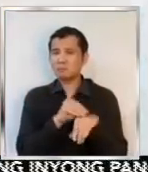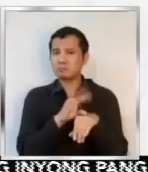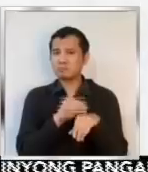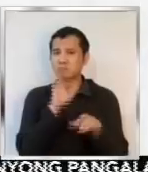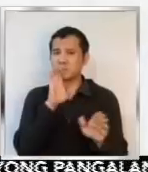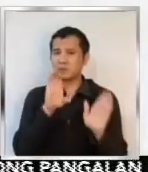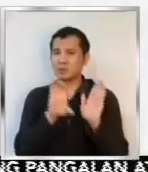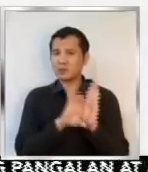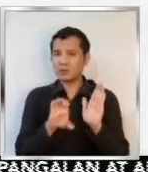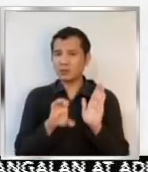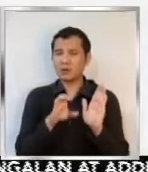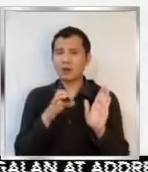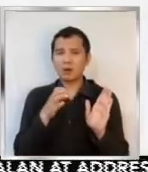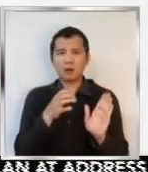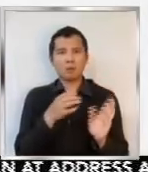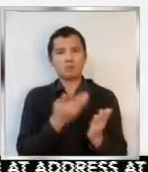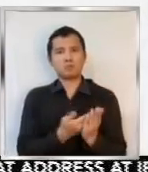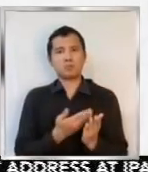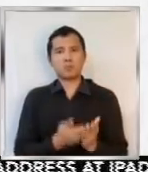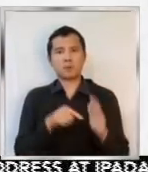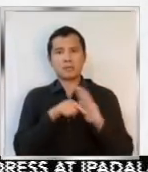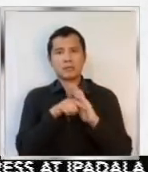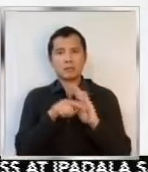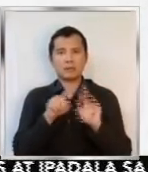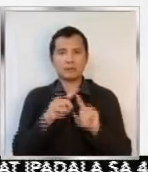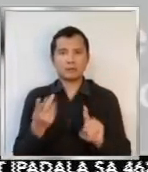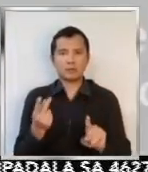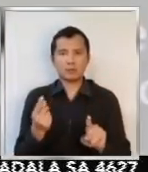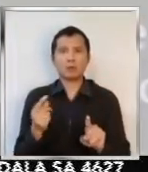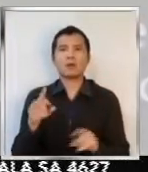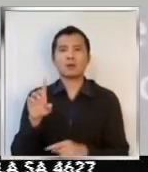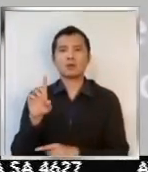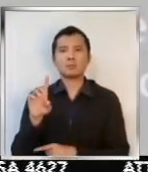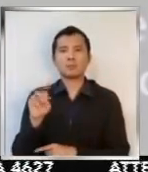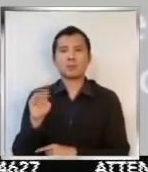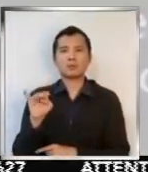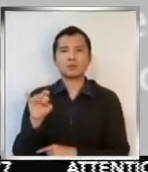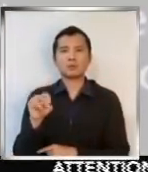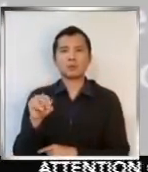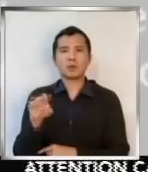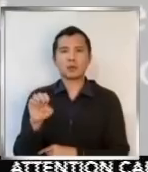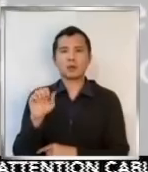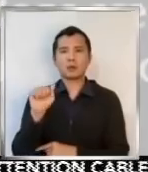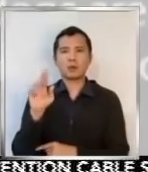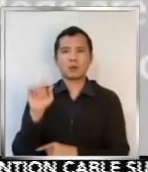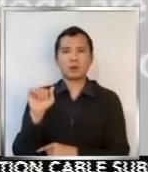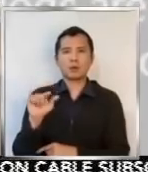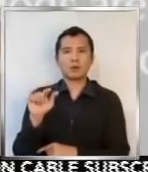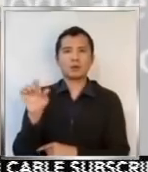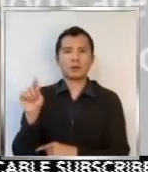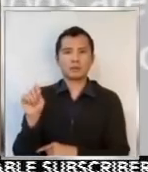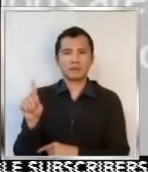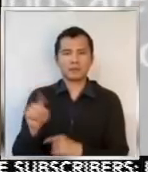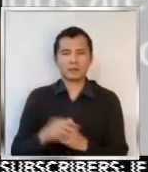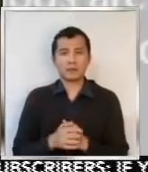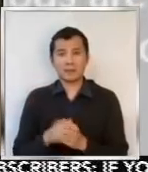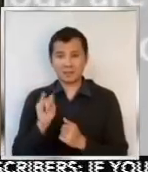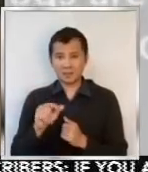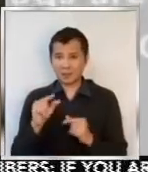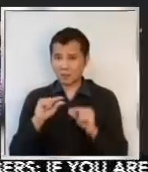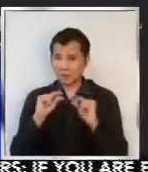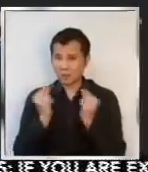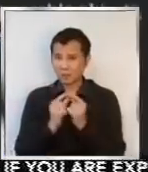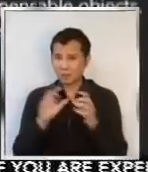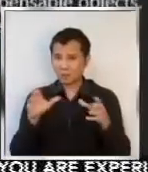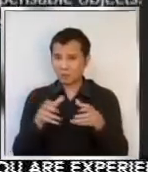pamamaril sa Buena Vista, Marinduque nitong August 11. Ayon sa post ng Animal Kingdom Foundation, ang mga patay na